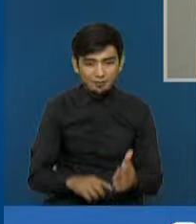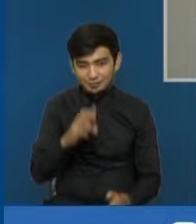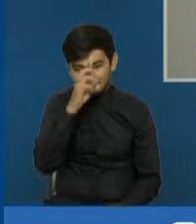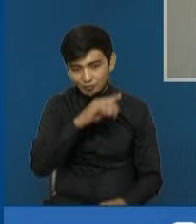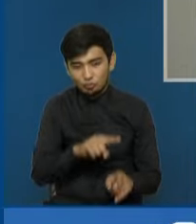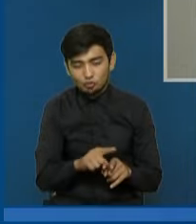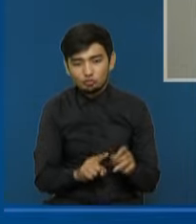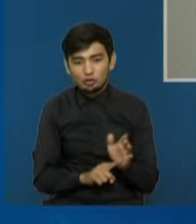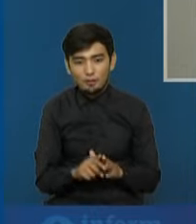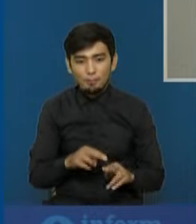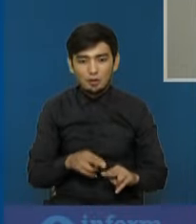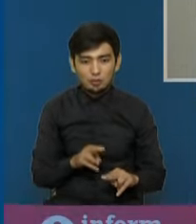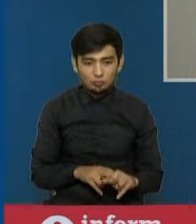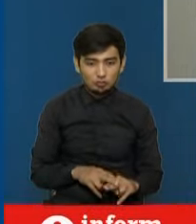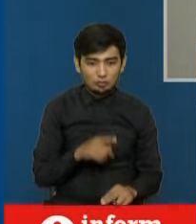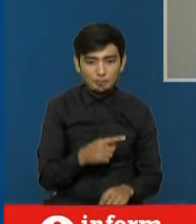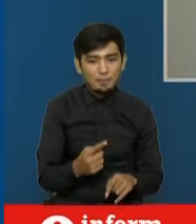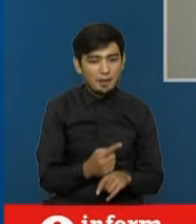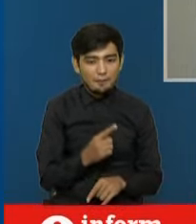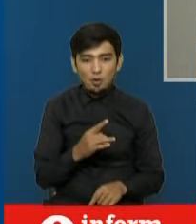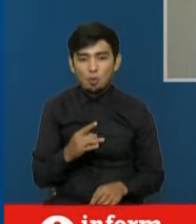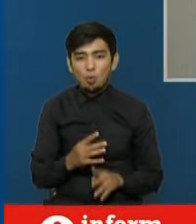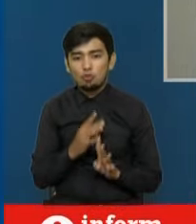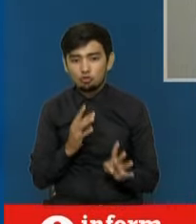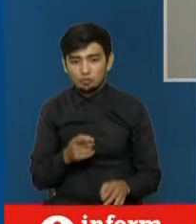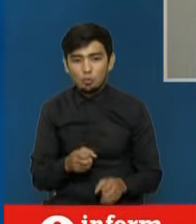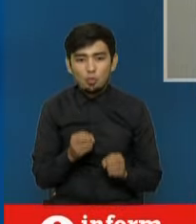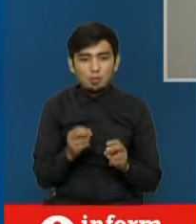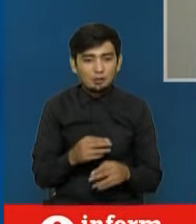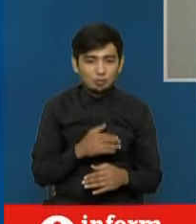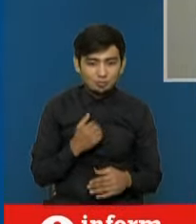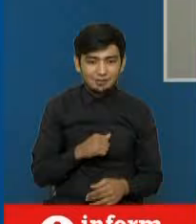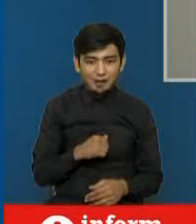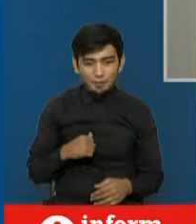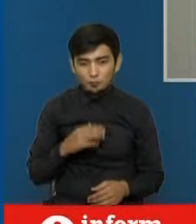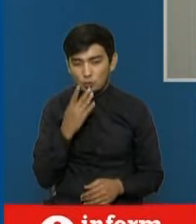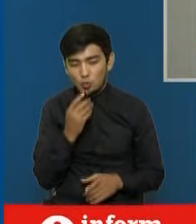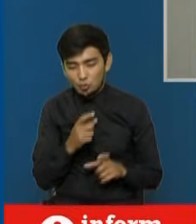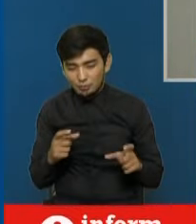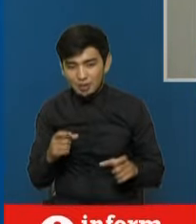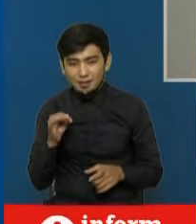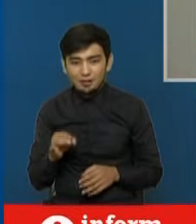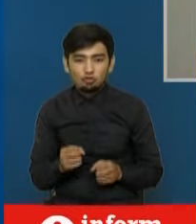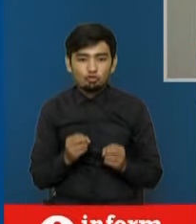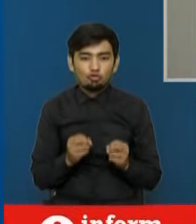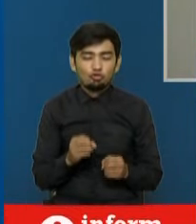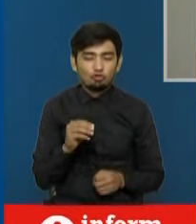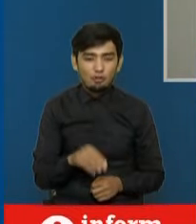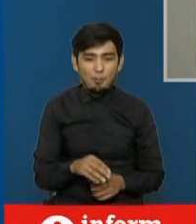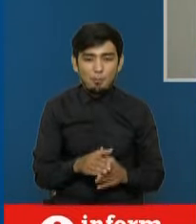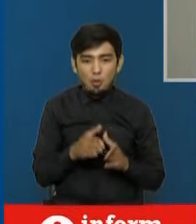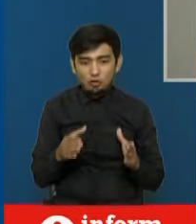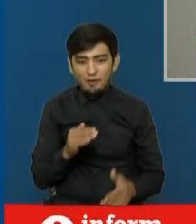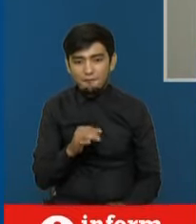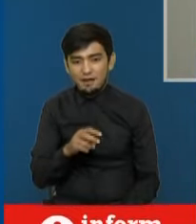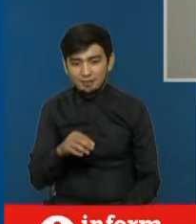потому что это вызвано в первую очередь необходимостью безопасности самих же туристов. Чем больше, так скажем, фильтров